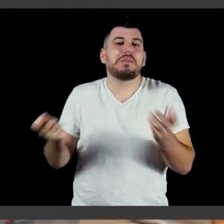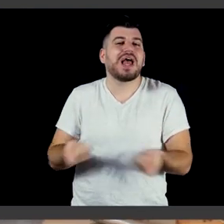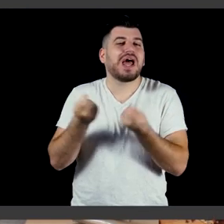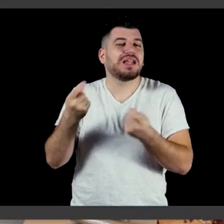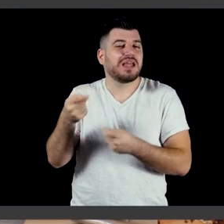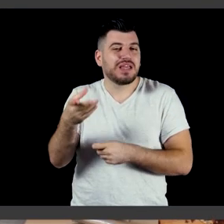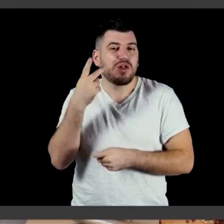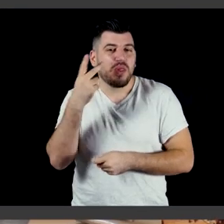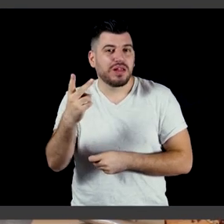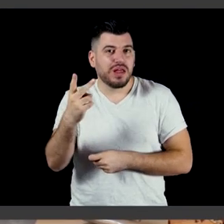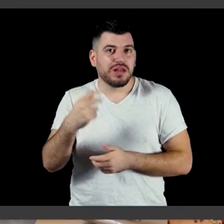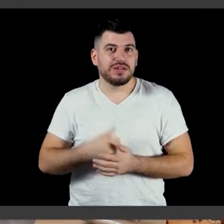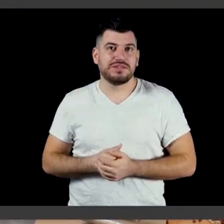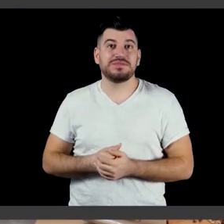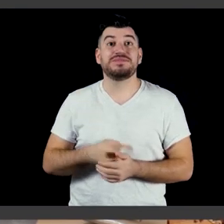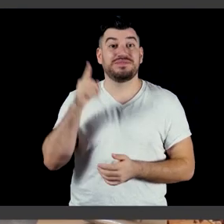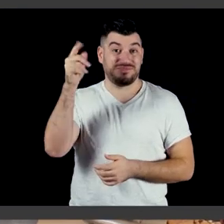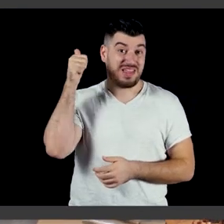κάνετε?